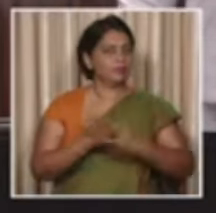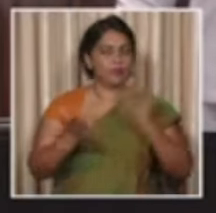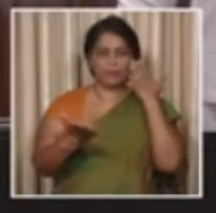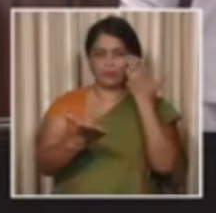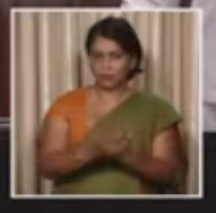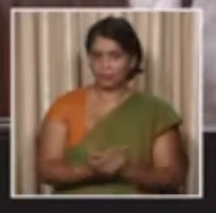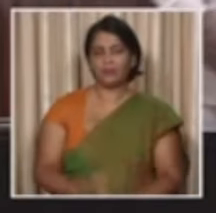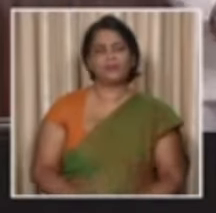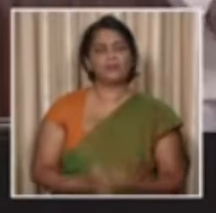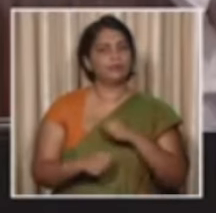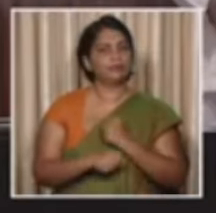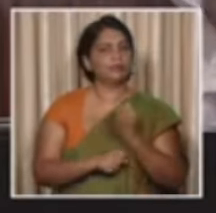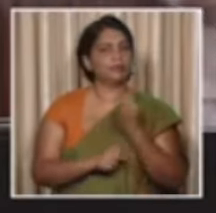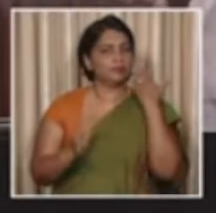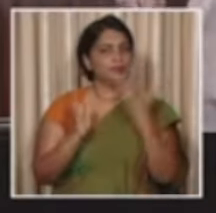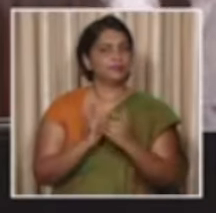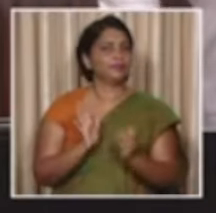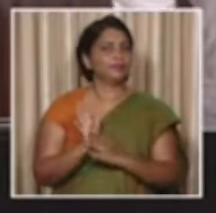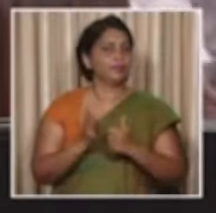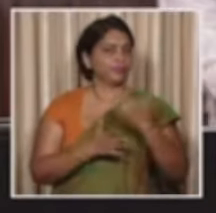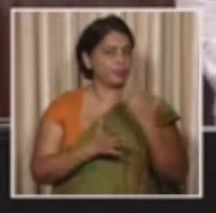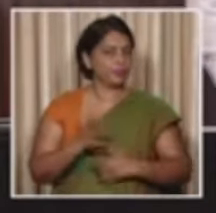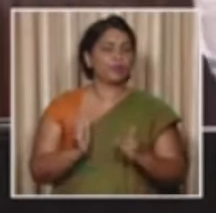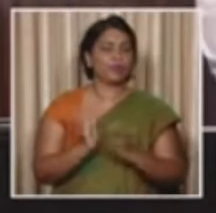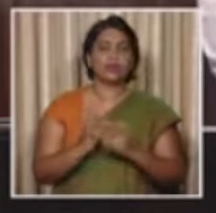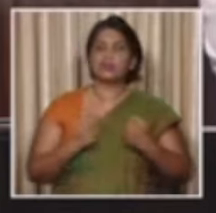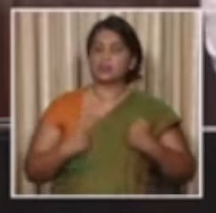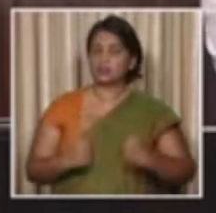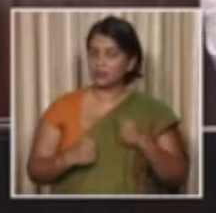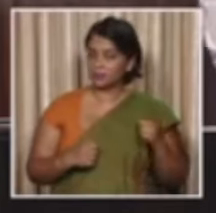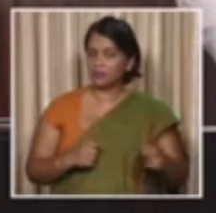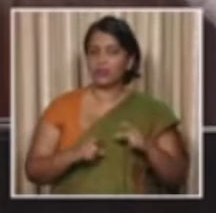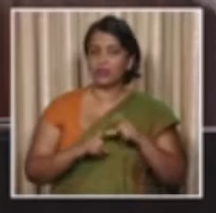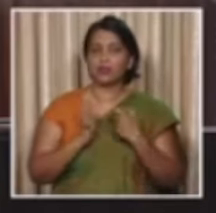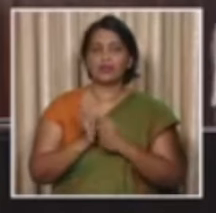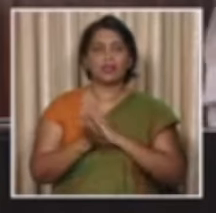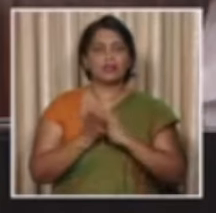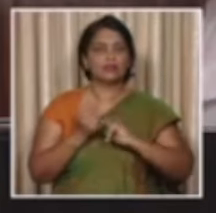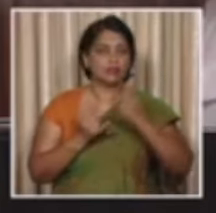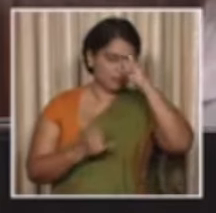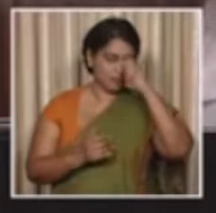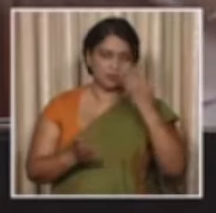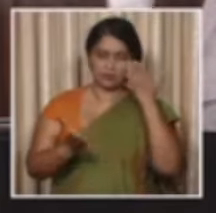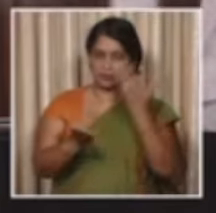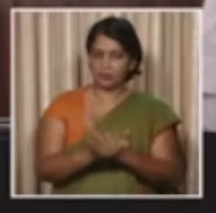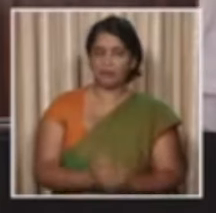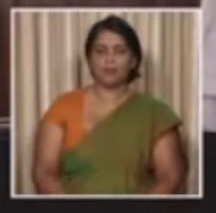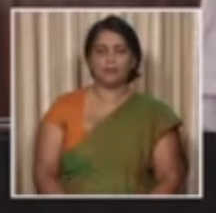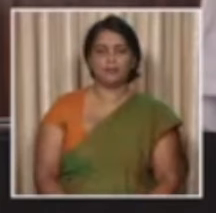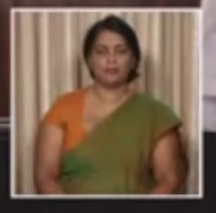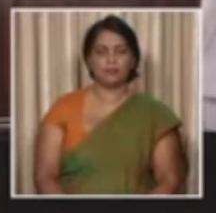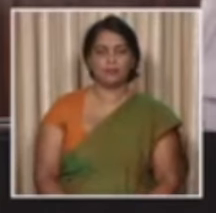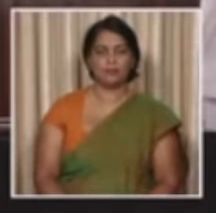පිළිගැන්වීම රජයේ මුදා පිළිබඳ කාර්ක සභාවේ වාර්තාවේ කාර්ක සභාවේ සභාපති ගරු ආචාර්ය හර්ෂද සිල්ලා මහතා විසින් පිළිගැන්වීම